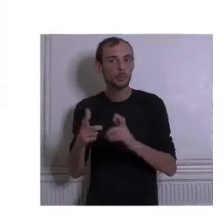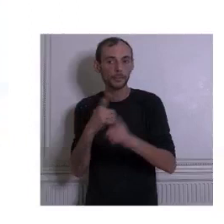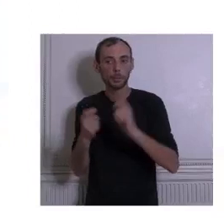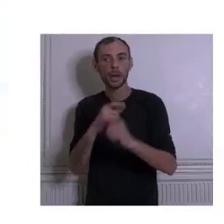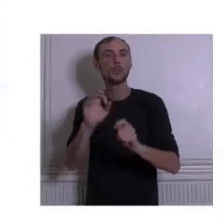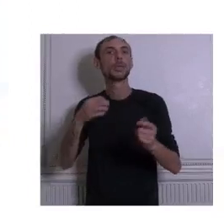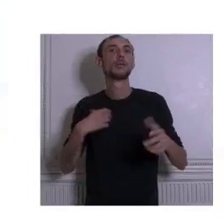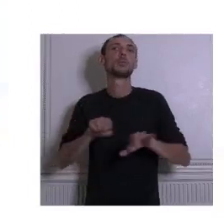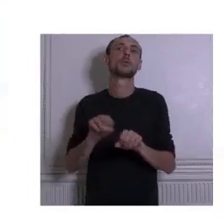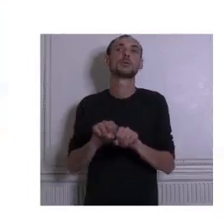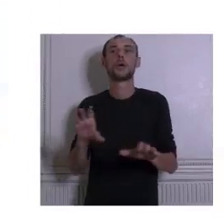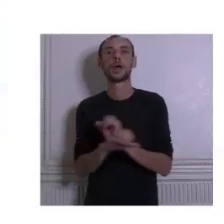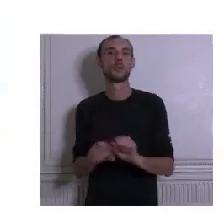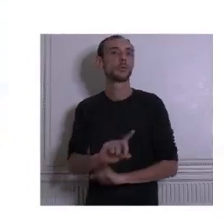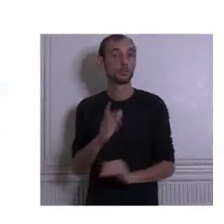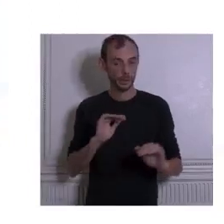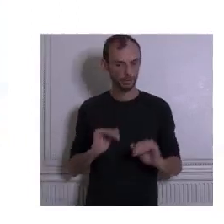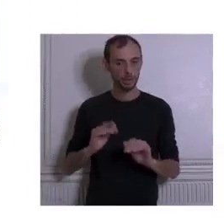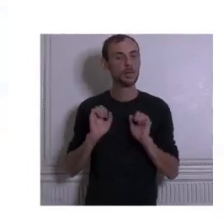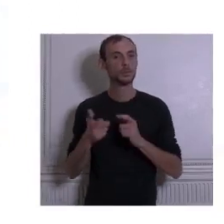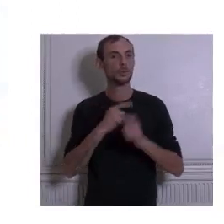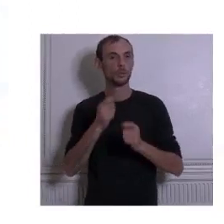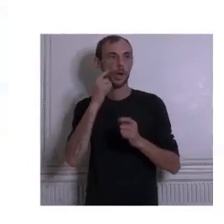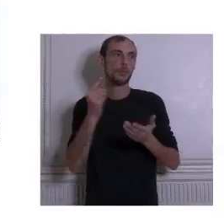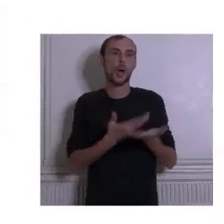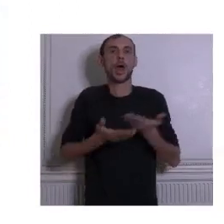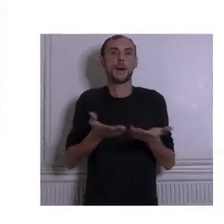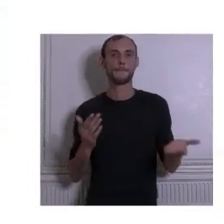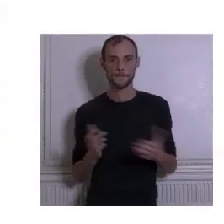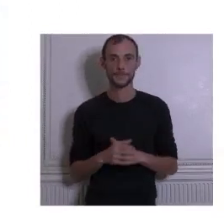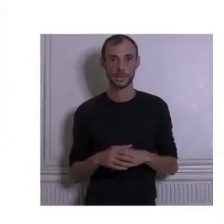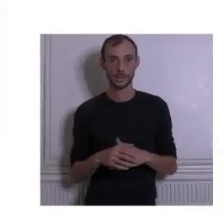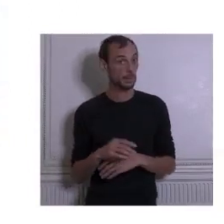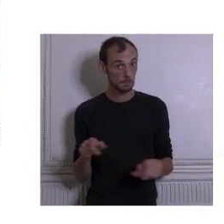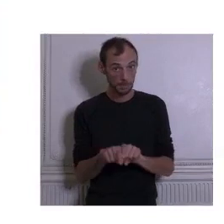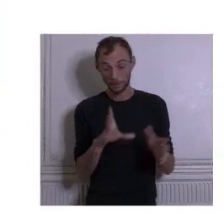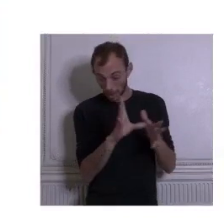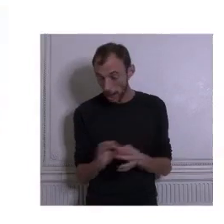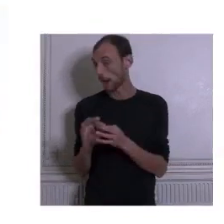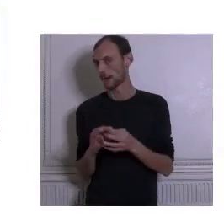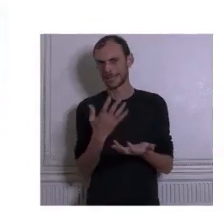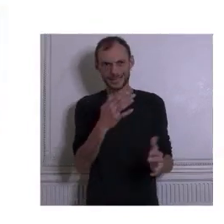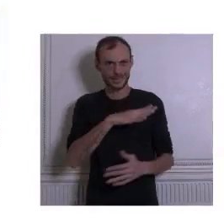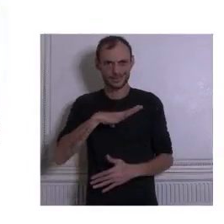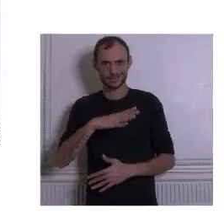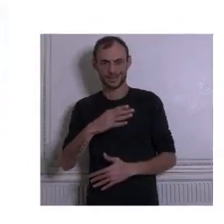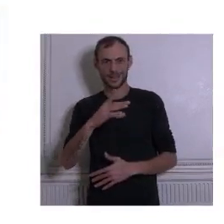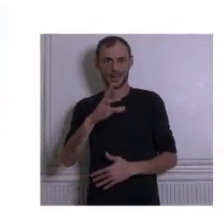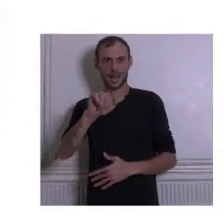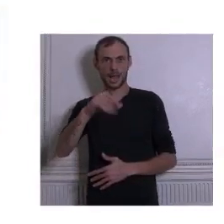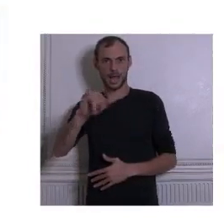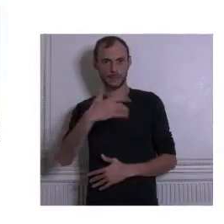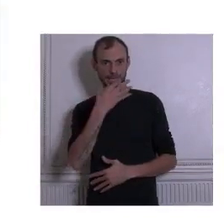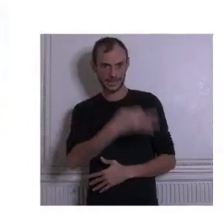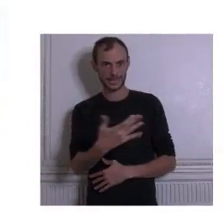pouvoir offrir à l'opposition une représentation bien supérieure à sa représentation lorsqu'on est dans le cadre d'une commission. Et d'autant plus